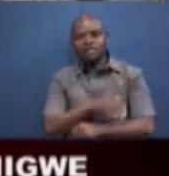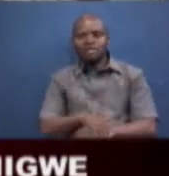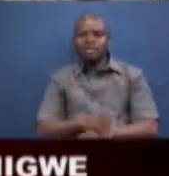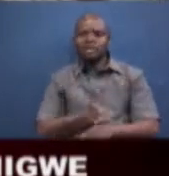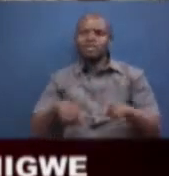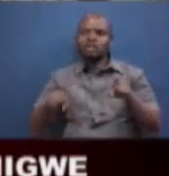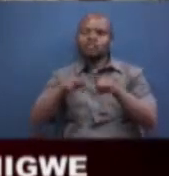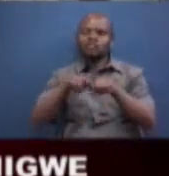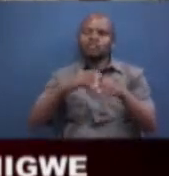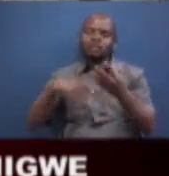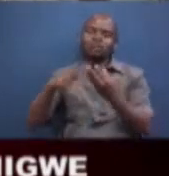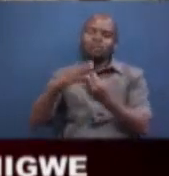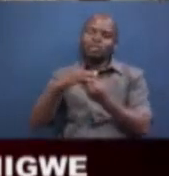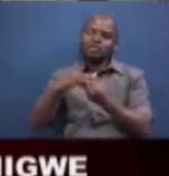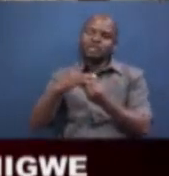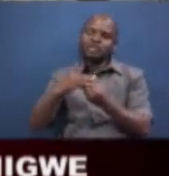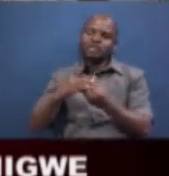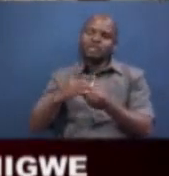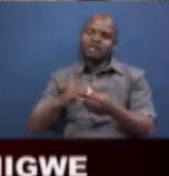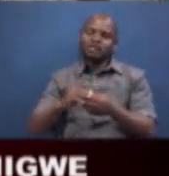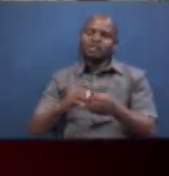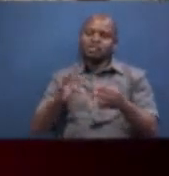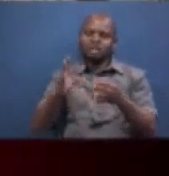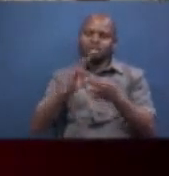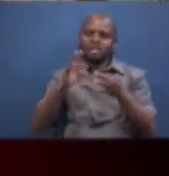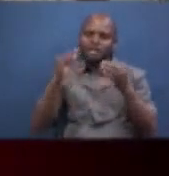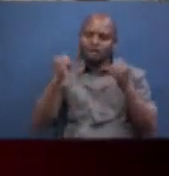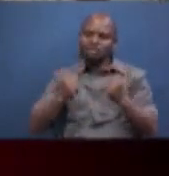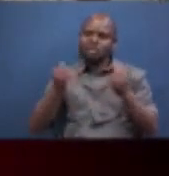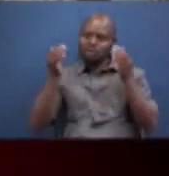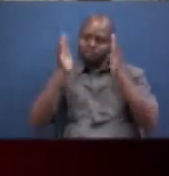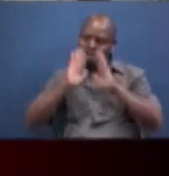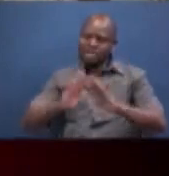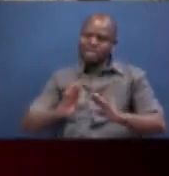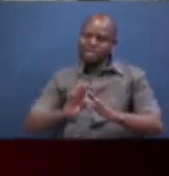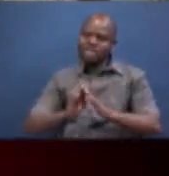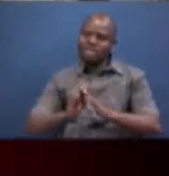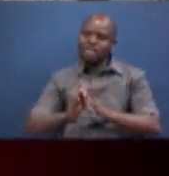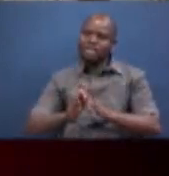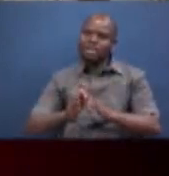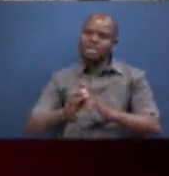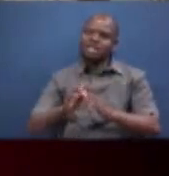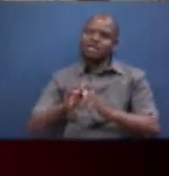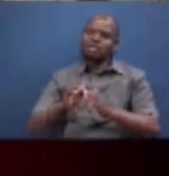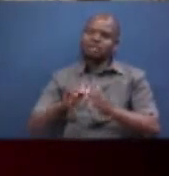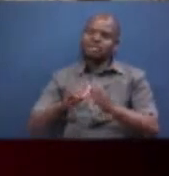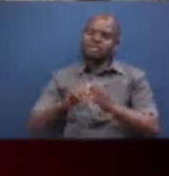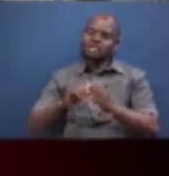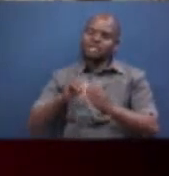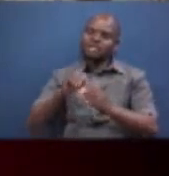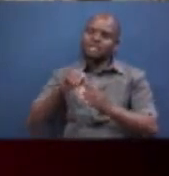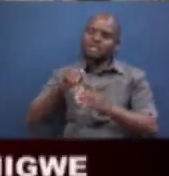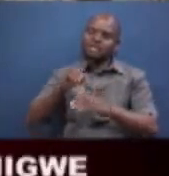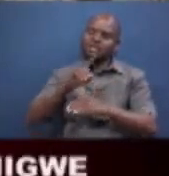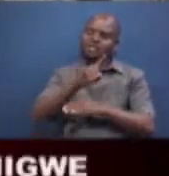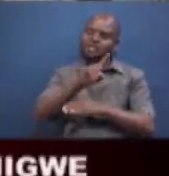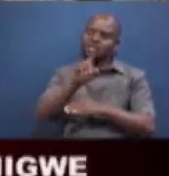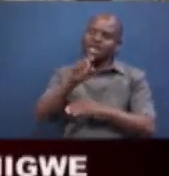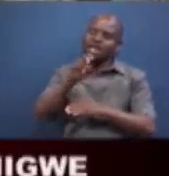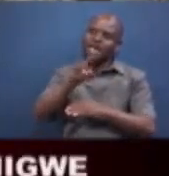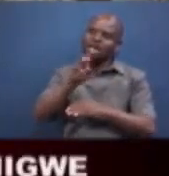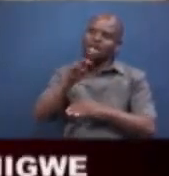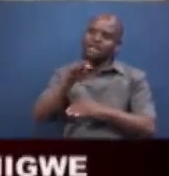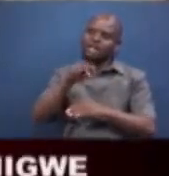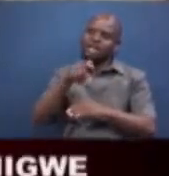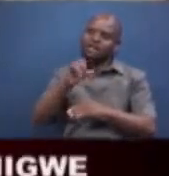zangu, kwa pamoja muunganishe nguvu, mumalize boma la zahanati. Kazi iliyobakia pale juu